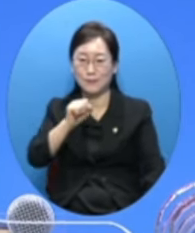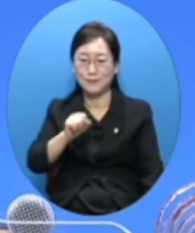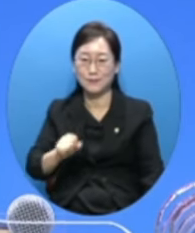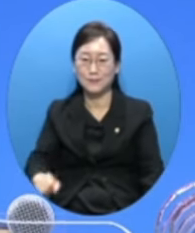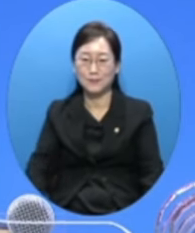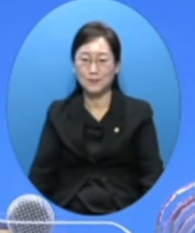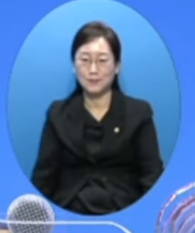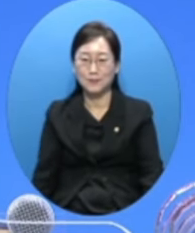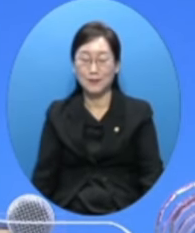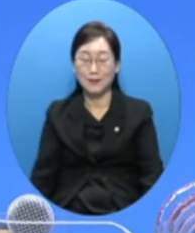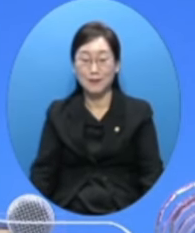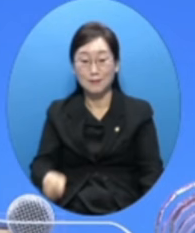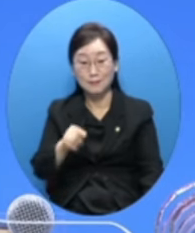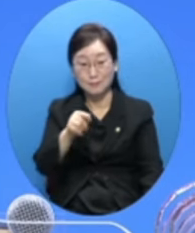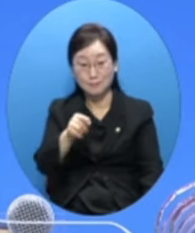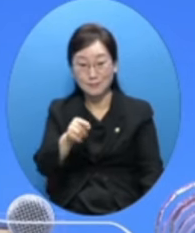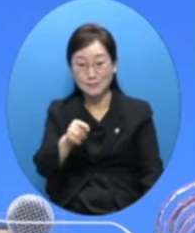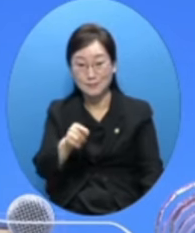그에게